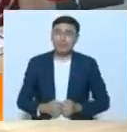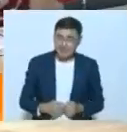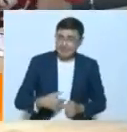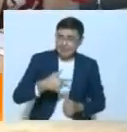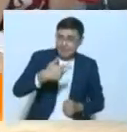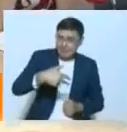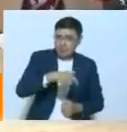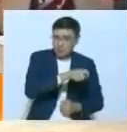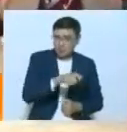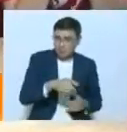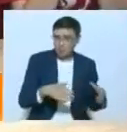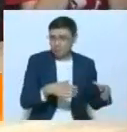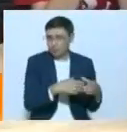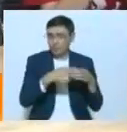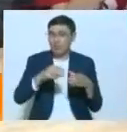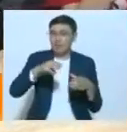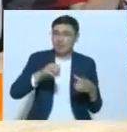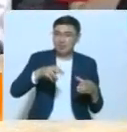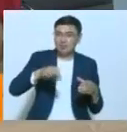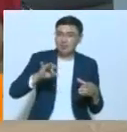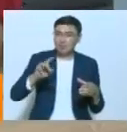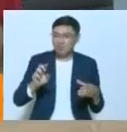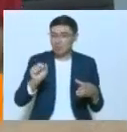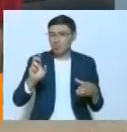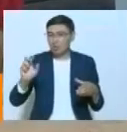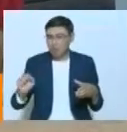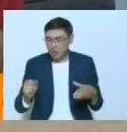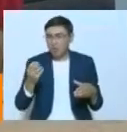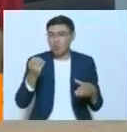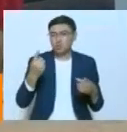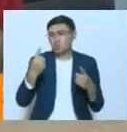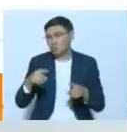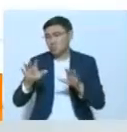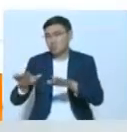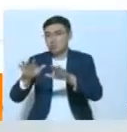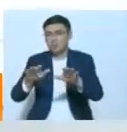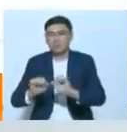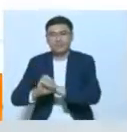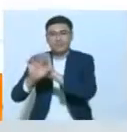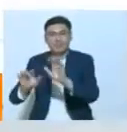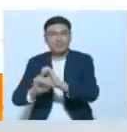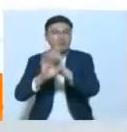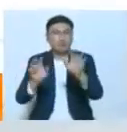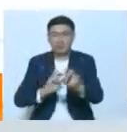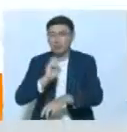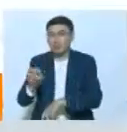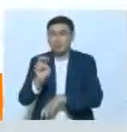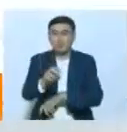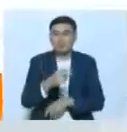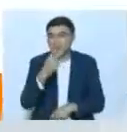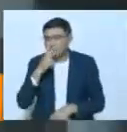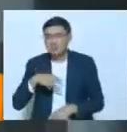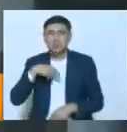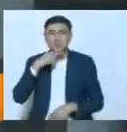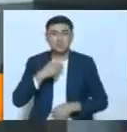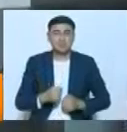шықты. Білім алушылар Темір Баба, Бектұрды Ишан, Назаралы Әулие сияқты киелі жерлерді аралап, туған жердің тарихымен танысты. Ескерткіштер